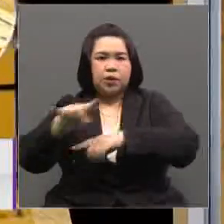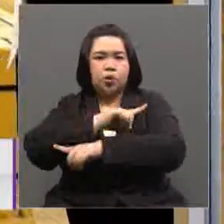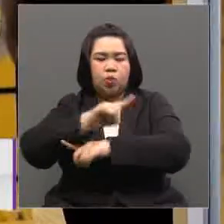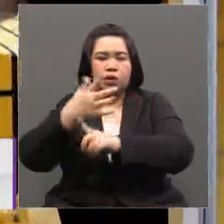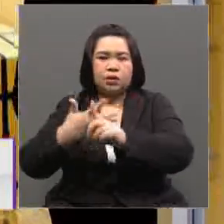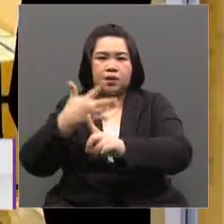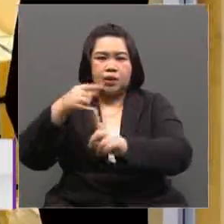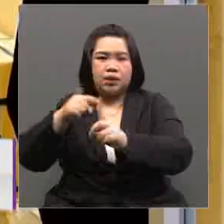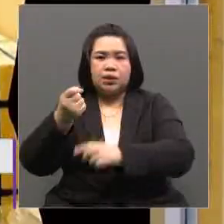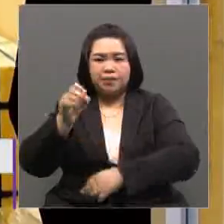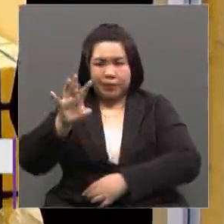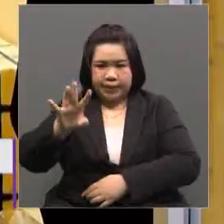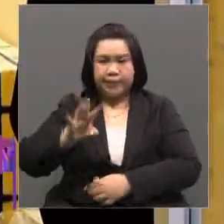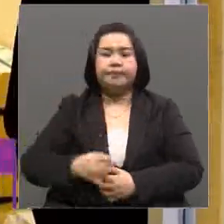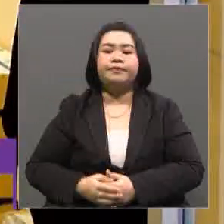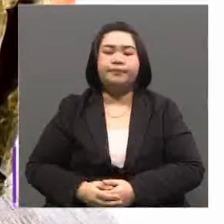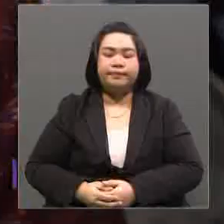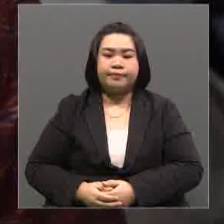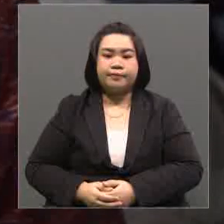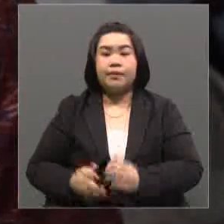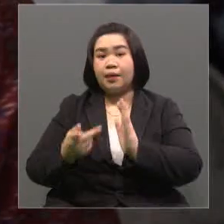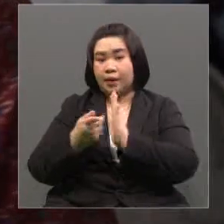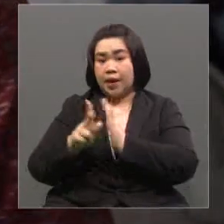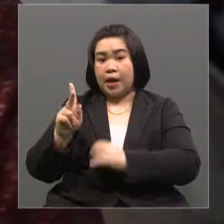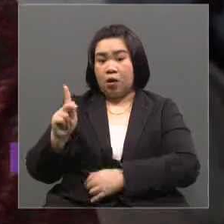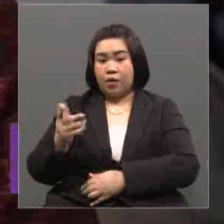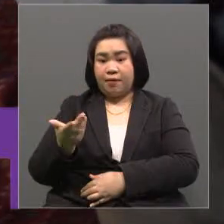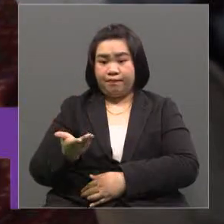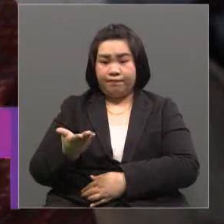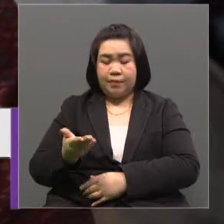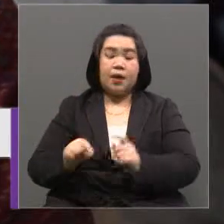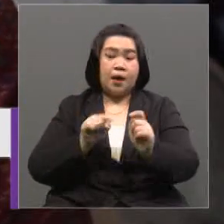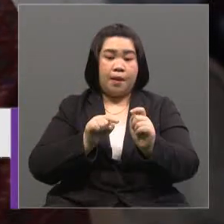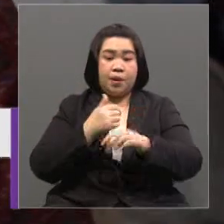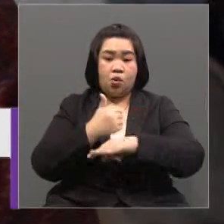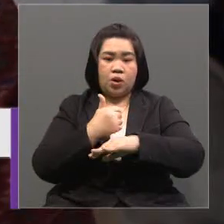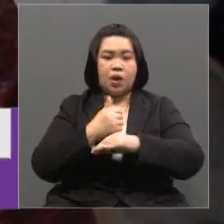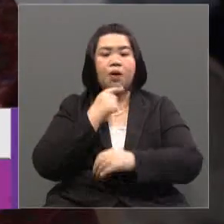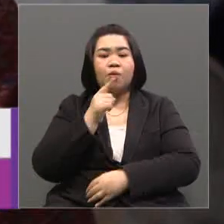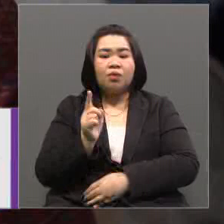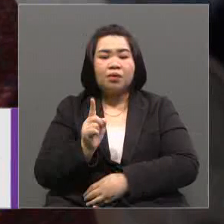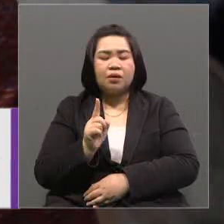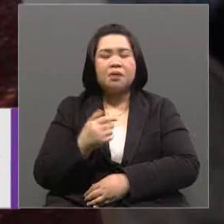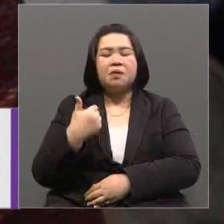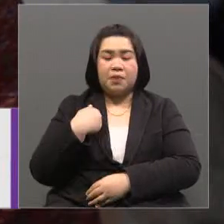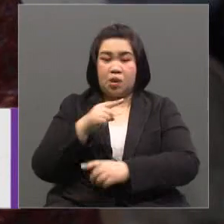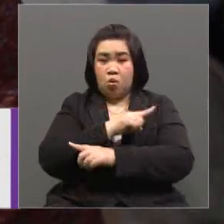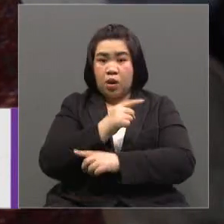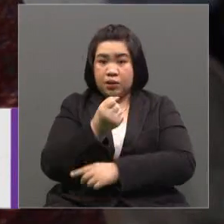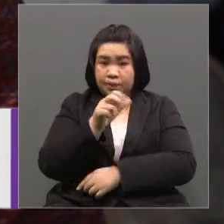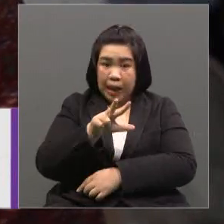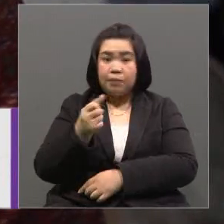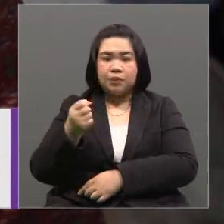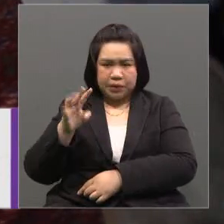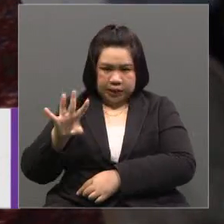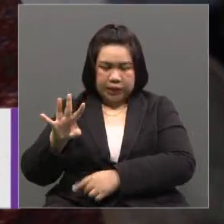ที่ 14ส่วนที่จังหวัดขอนแก่นค่ะนายประจวบรักแพทย์ในอำเภอเมืองขอนแก่นบอกว่าวันที่ 13-14พฤษภาคมทาง